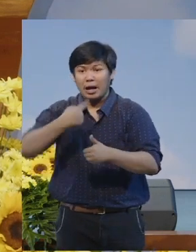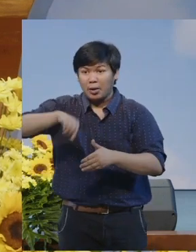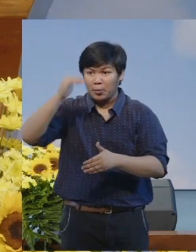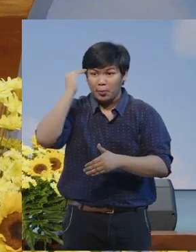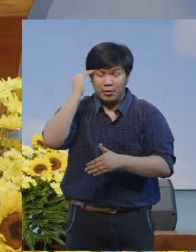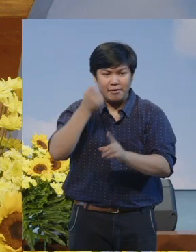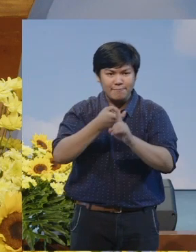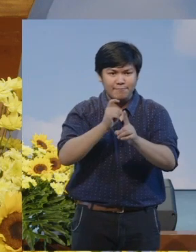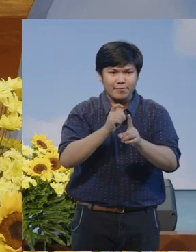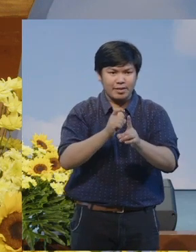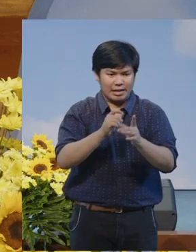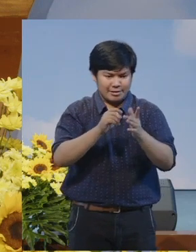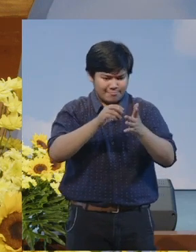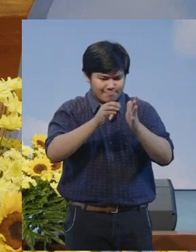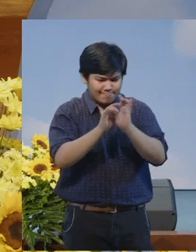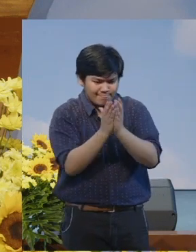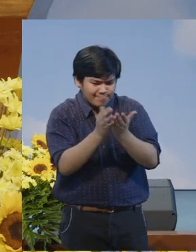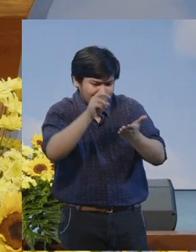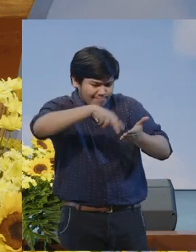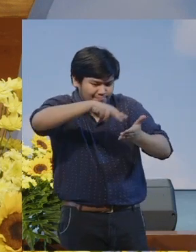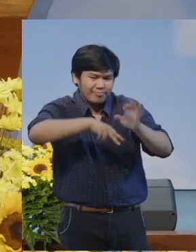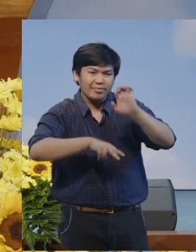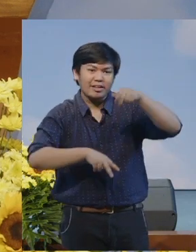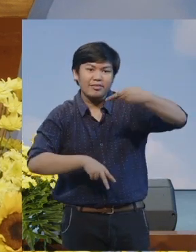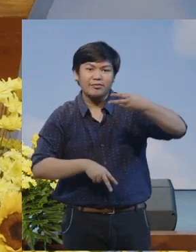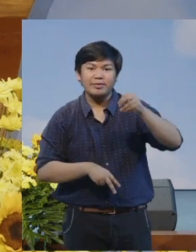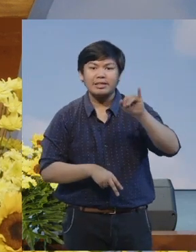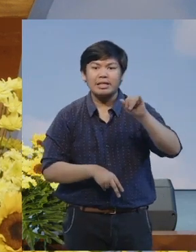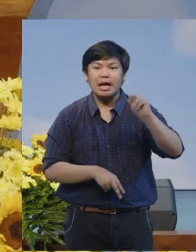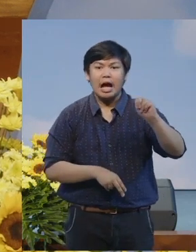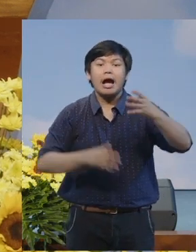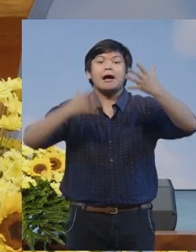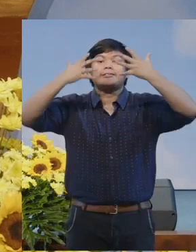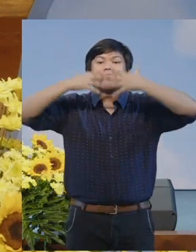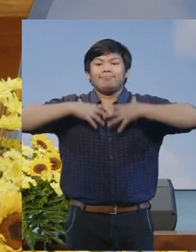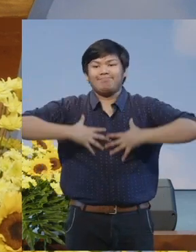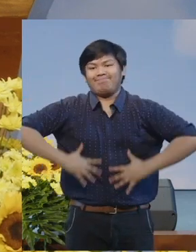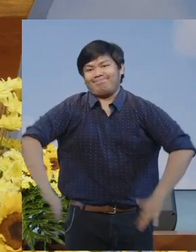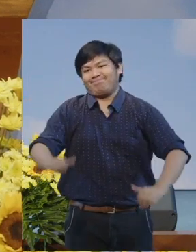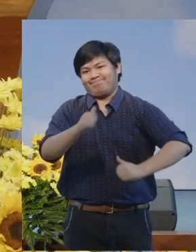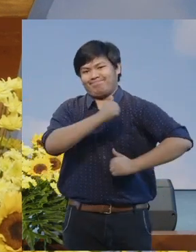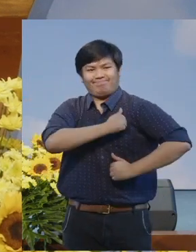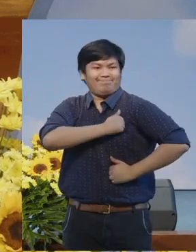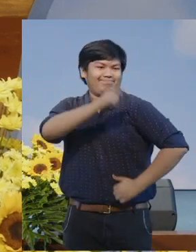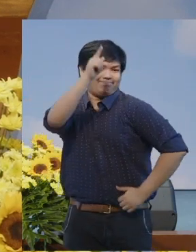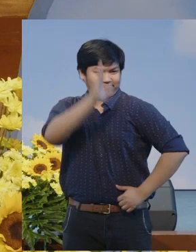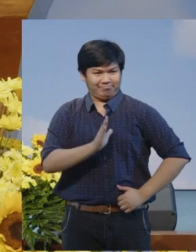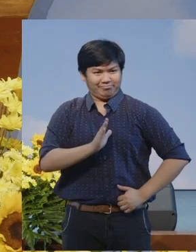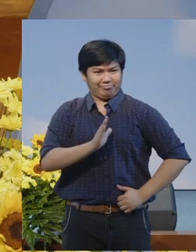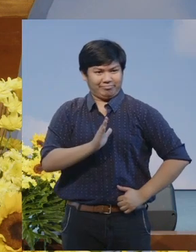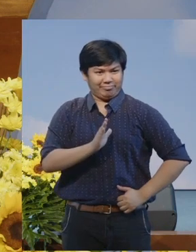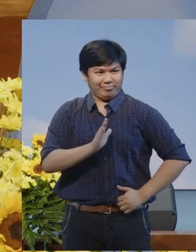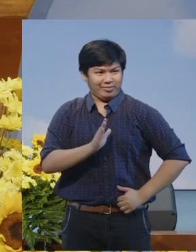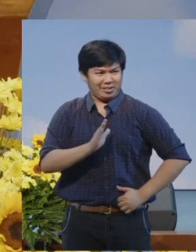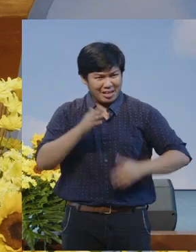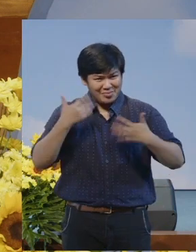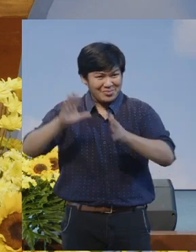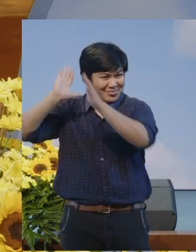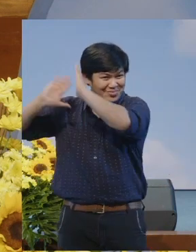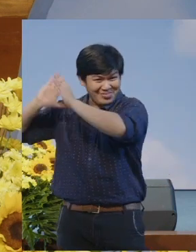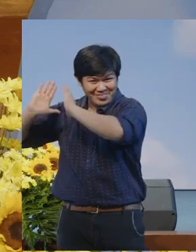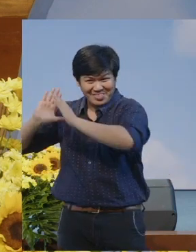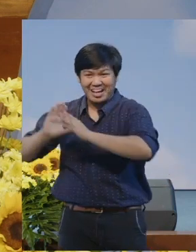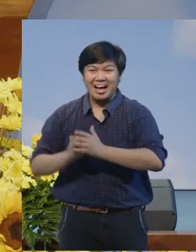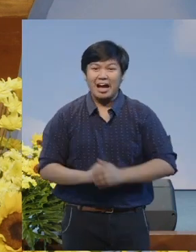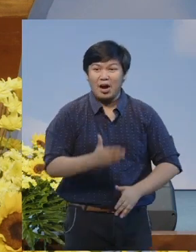to, pinag-aralan natin to sa Ephesians. Put on the whole armor of God that you may be